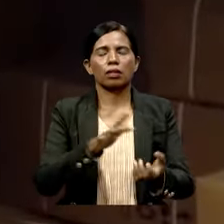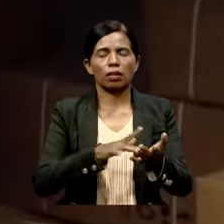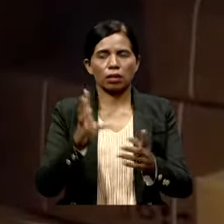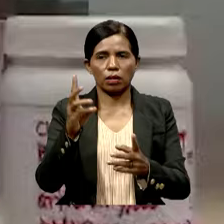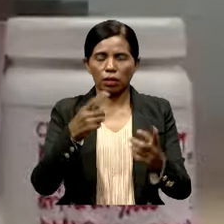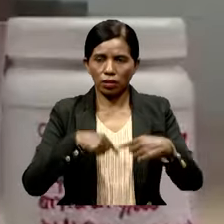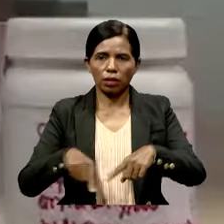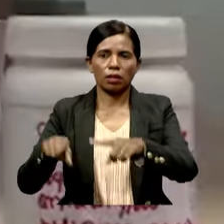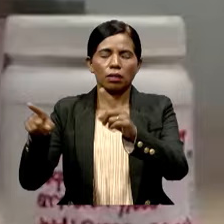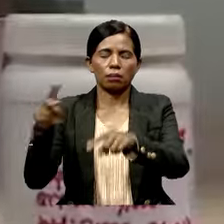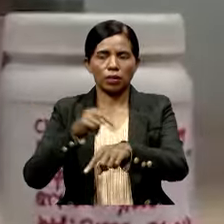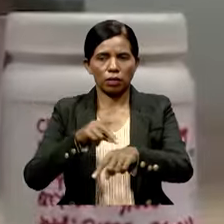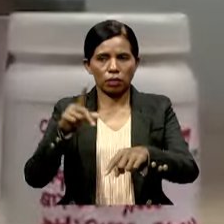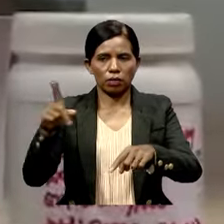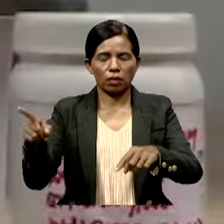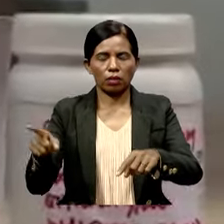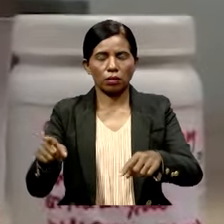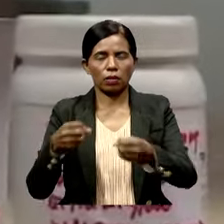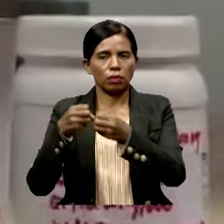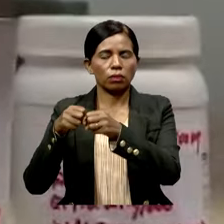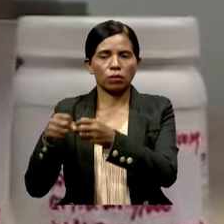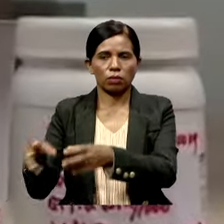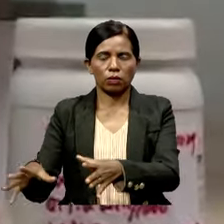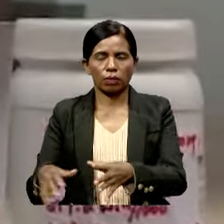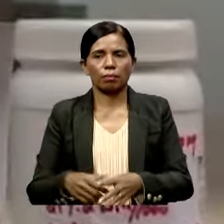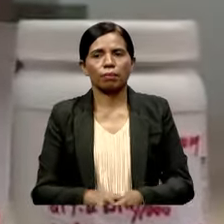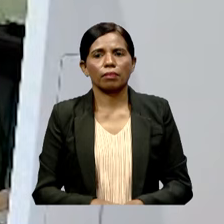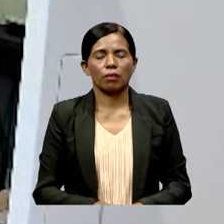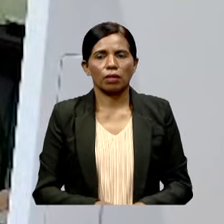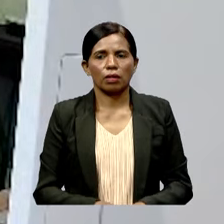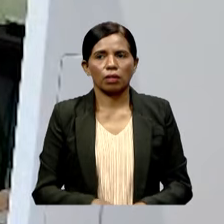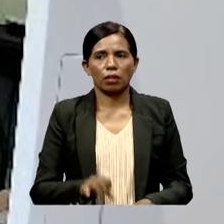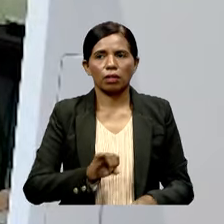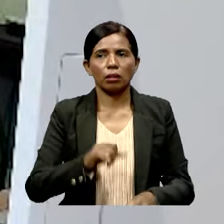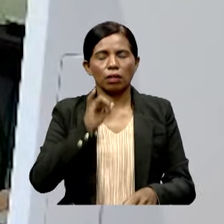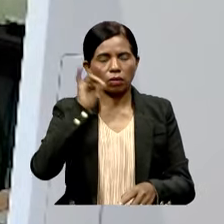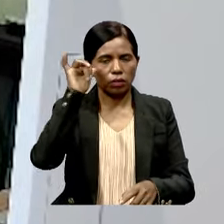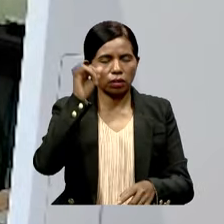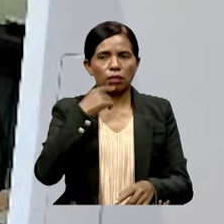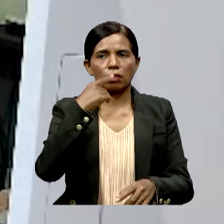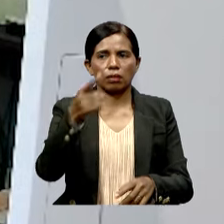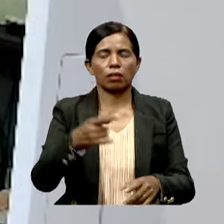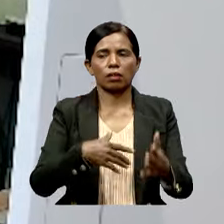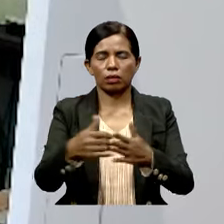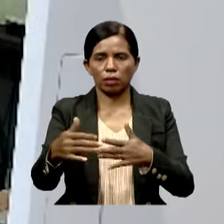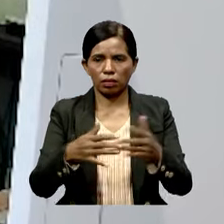haruka faliona ba nacional hodi halo destruisang hirakne hau oi mensiona den kataka dala